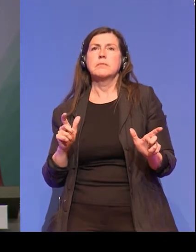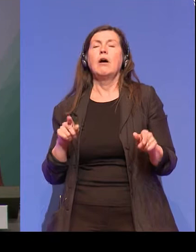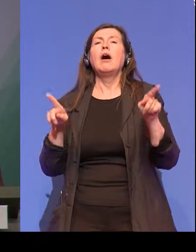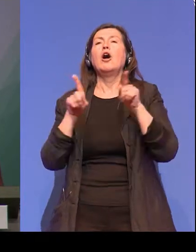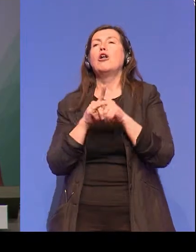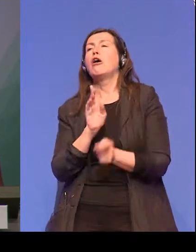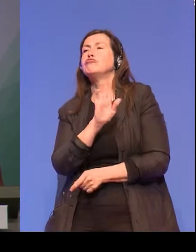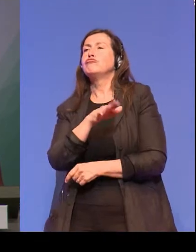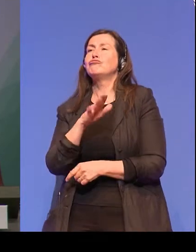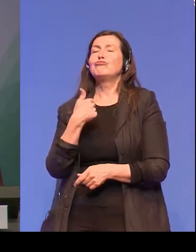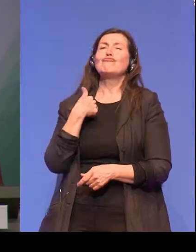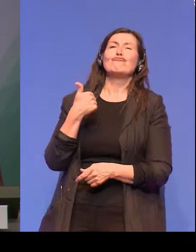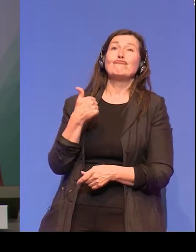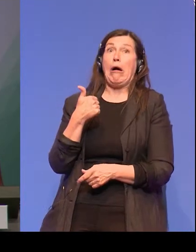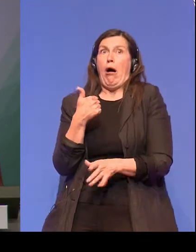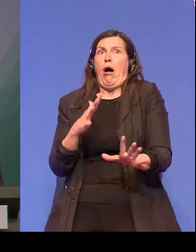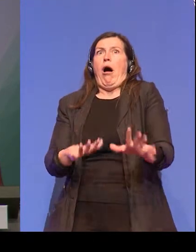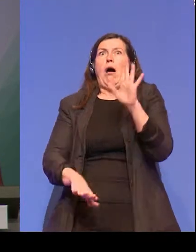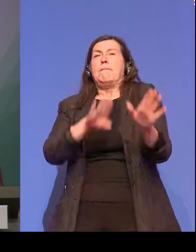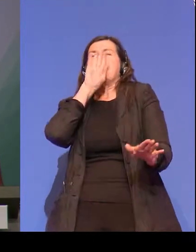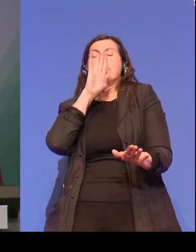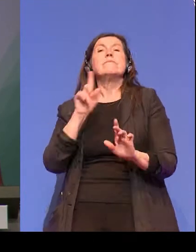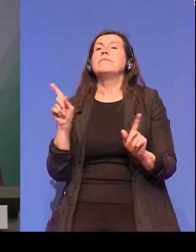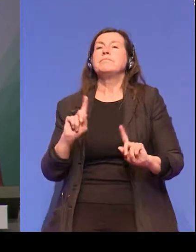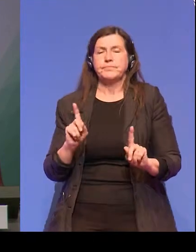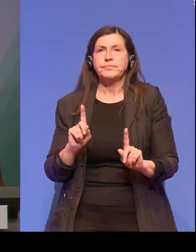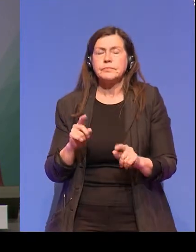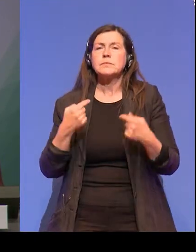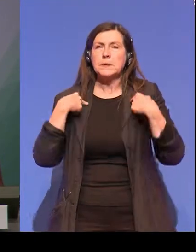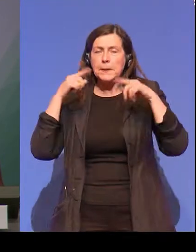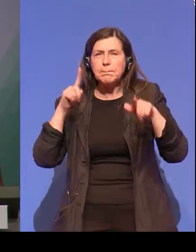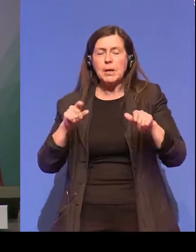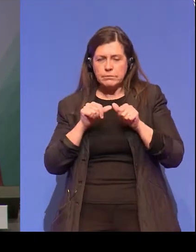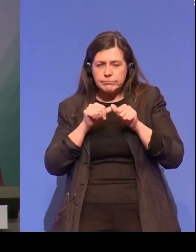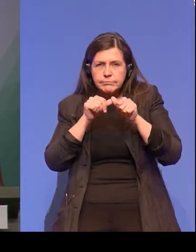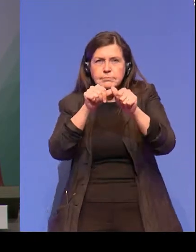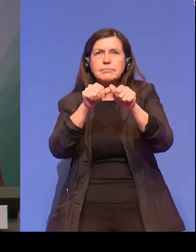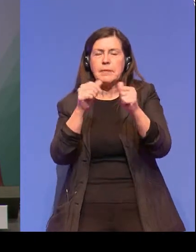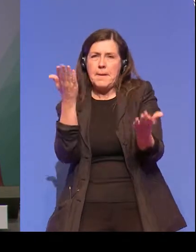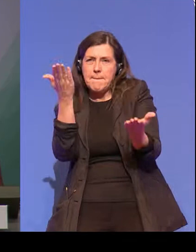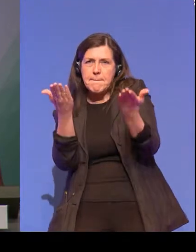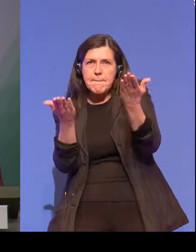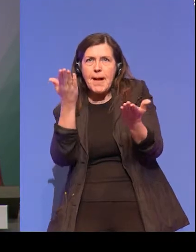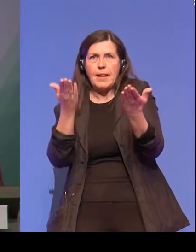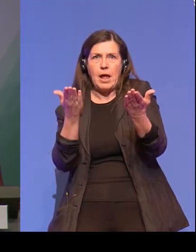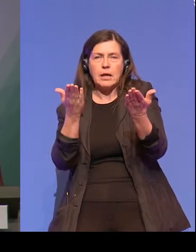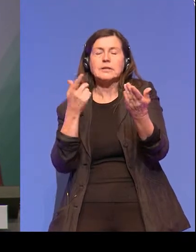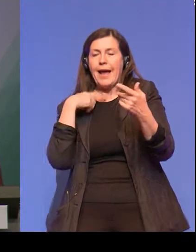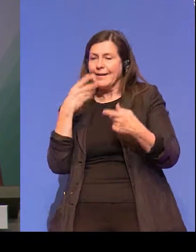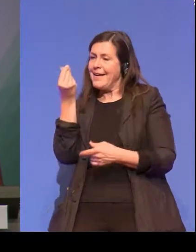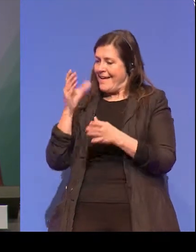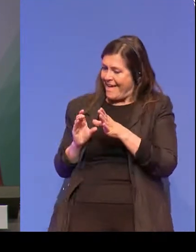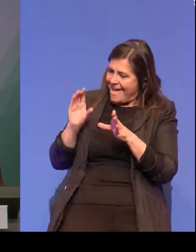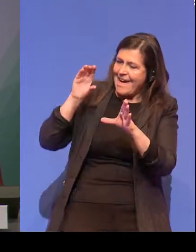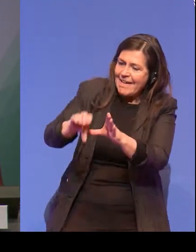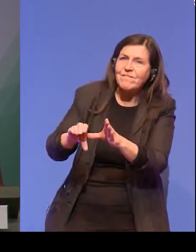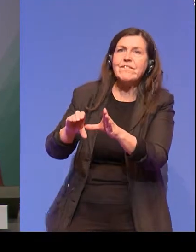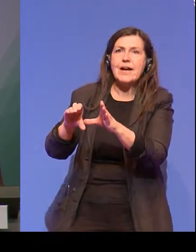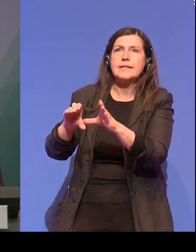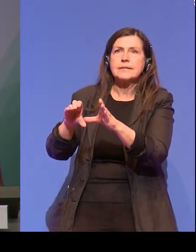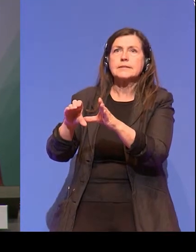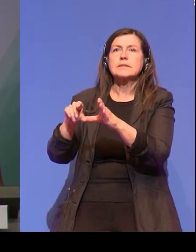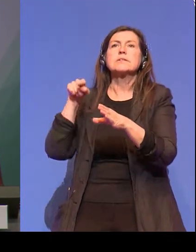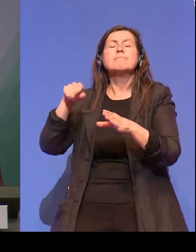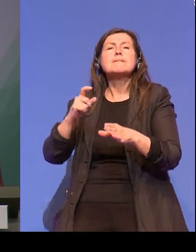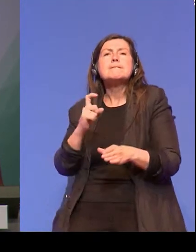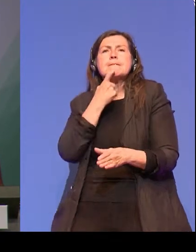et équitable. Bien sûr, l'investir dans la résilience a aussi un prix, mais les bénéfices